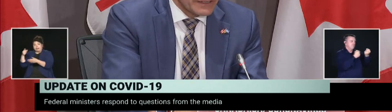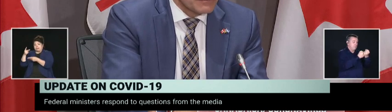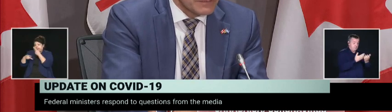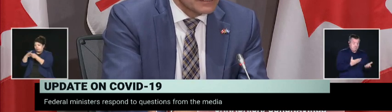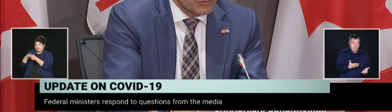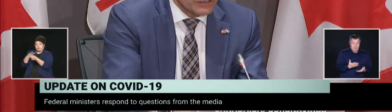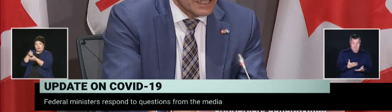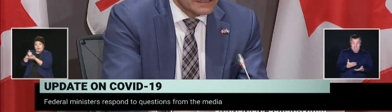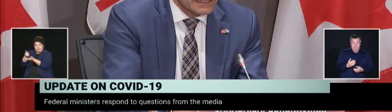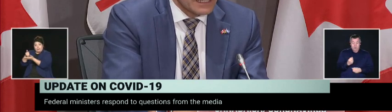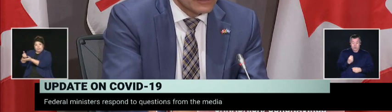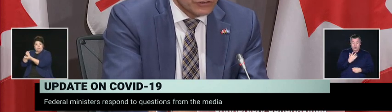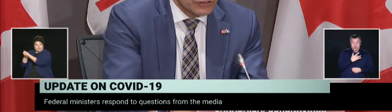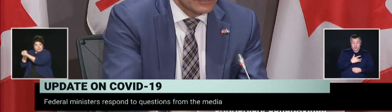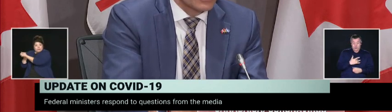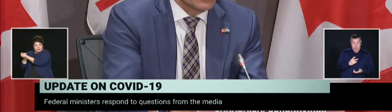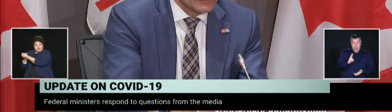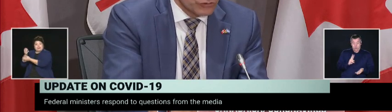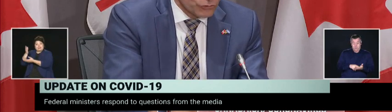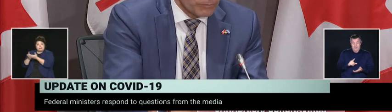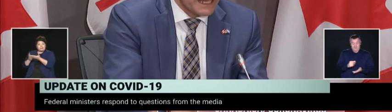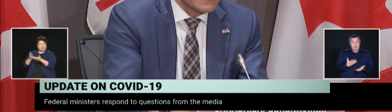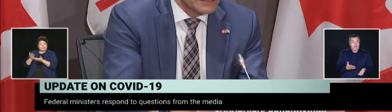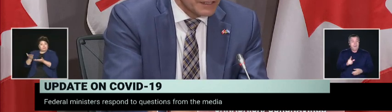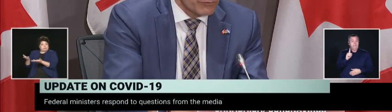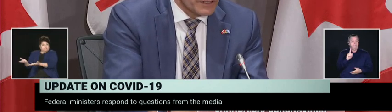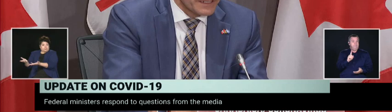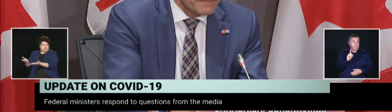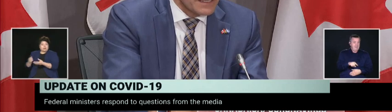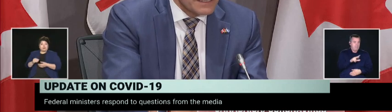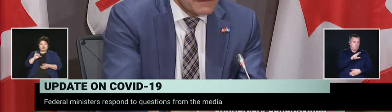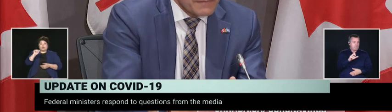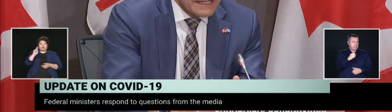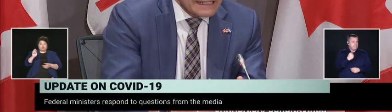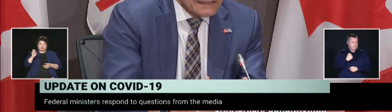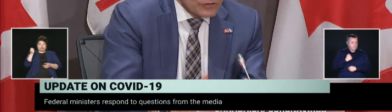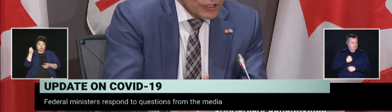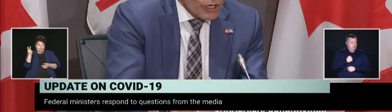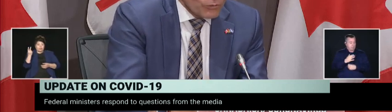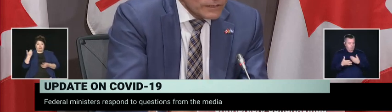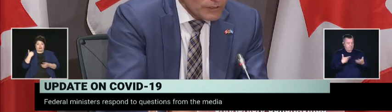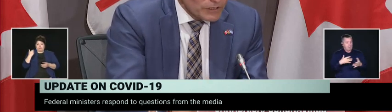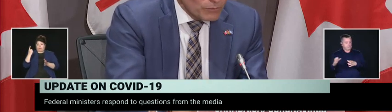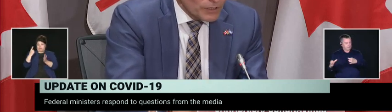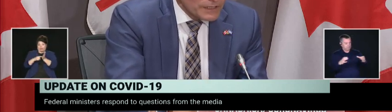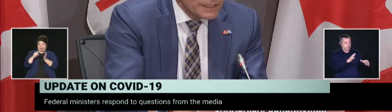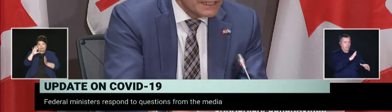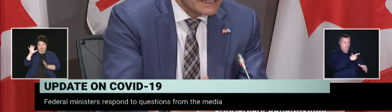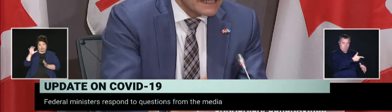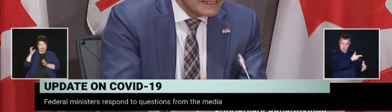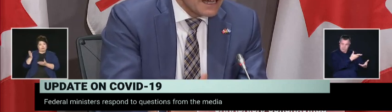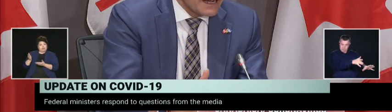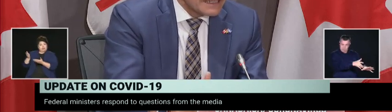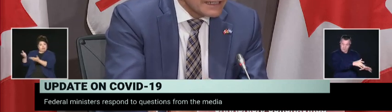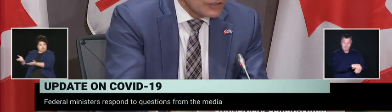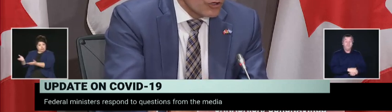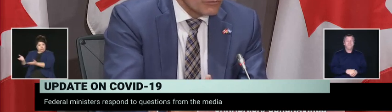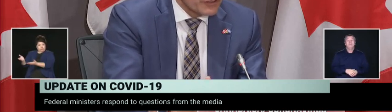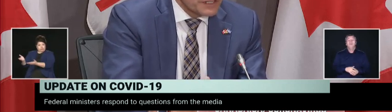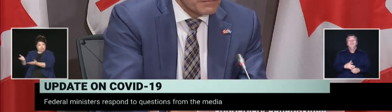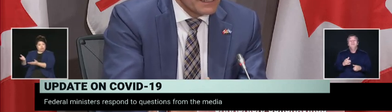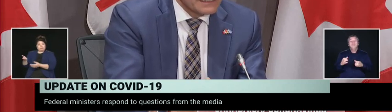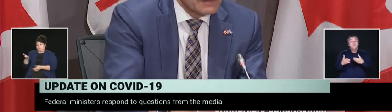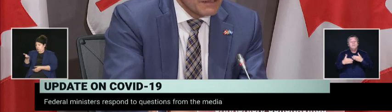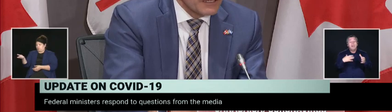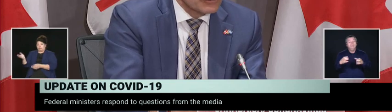2020 avec 1350 soldats sur place déployés. Mais là où ils sont déployés et en quel